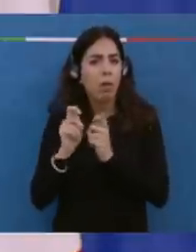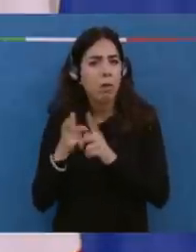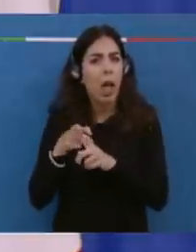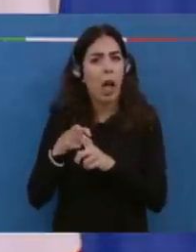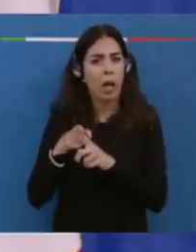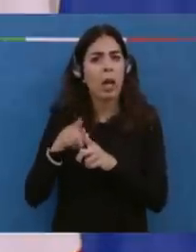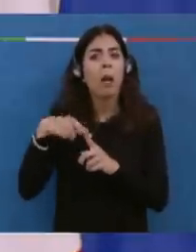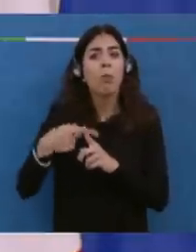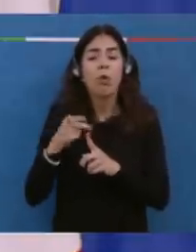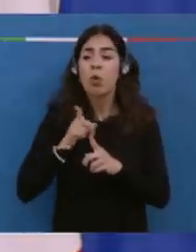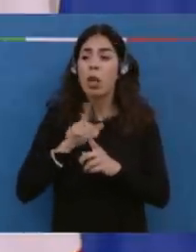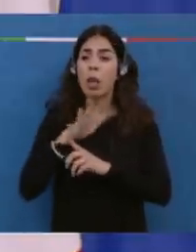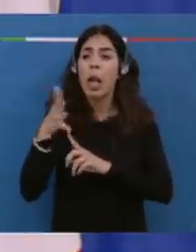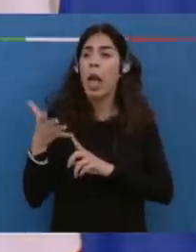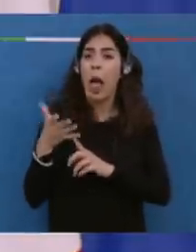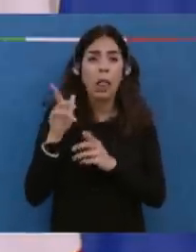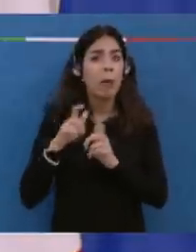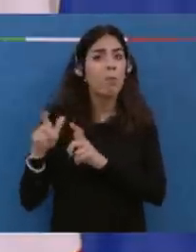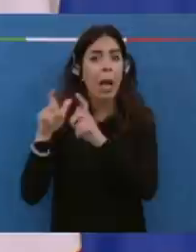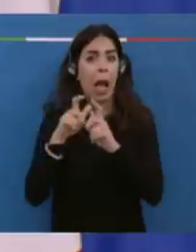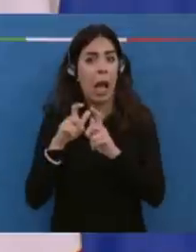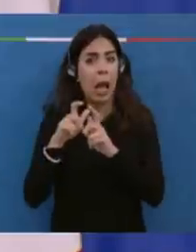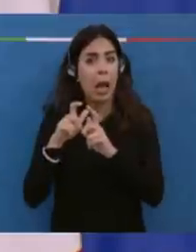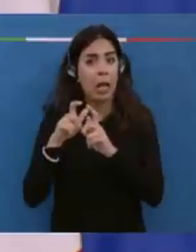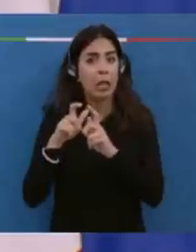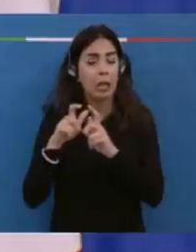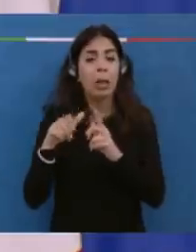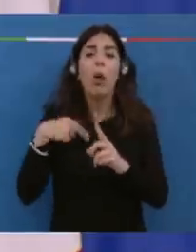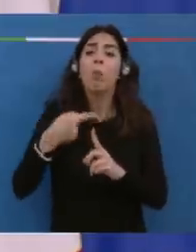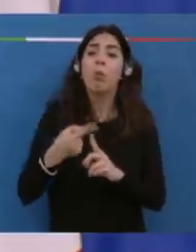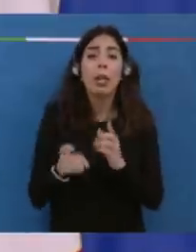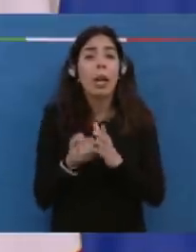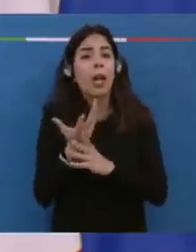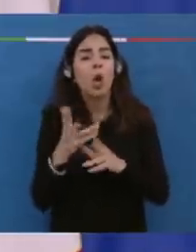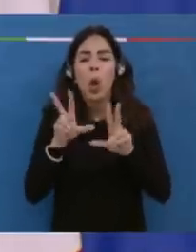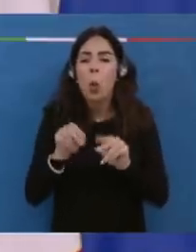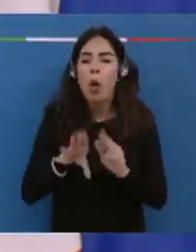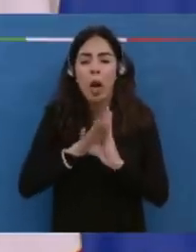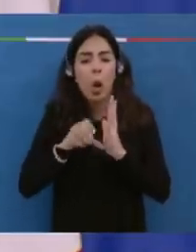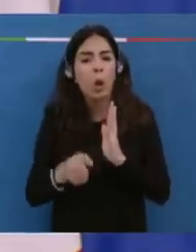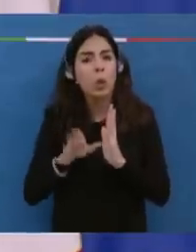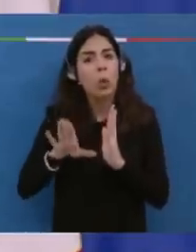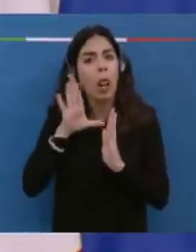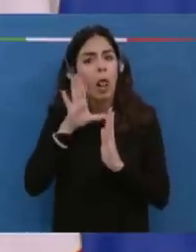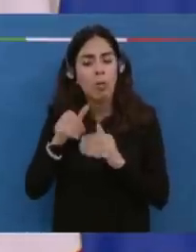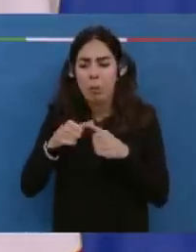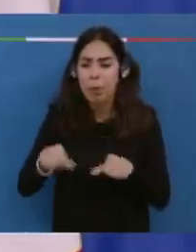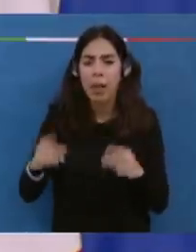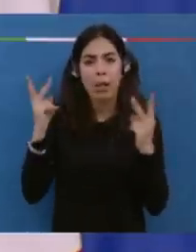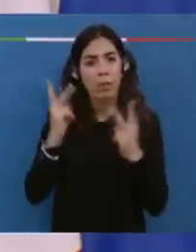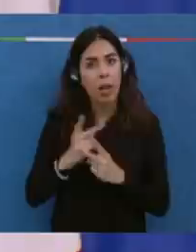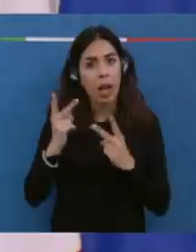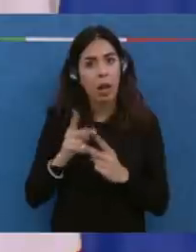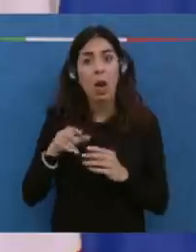di una struttura istituzionale la definizione della base costituzionale la definizione di una legge